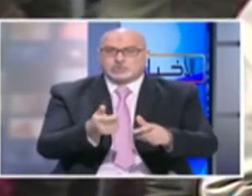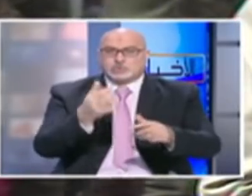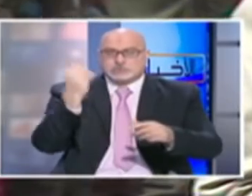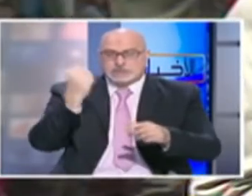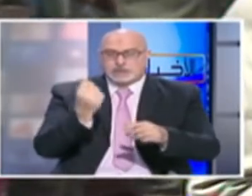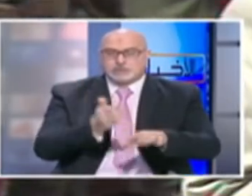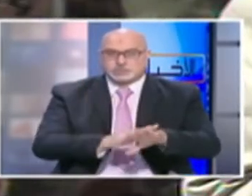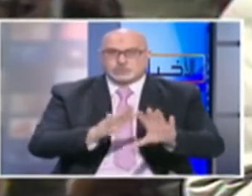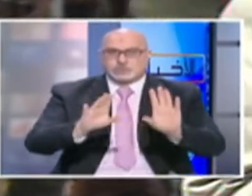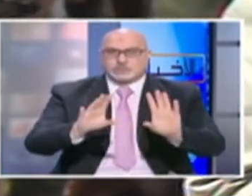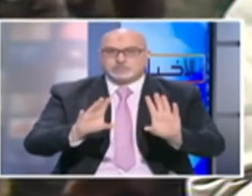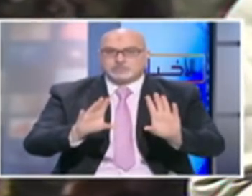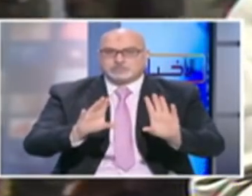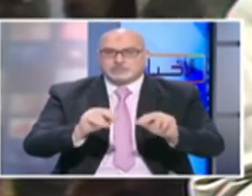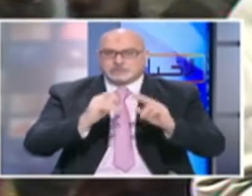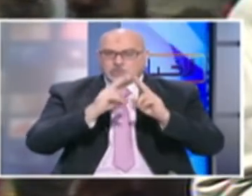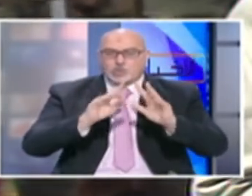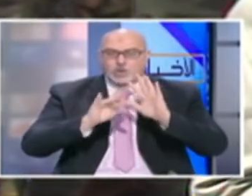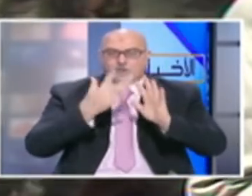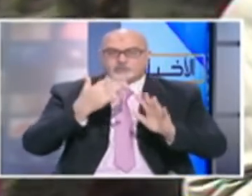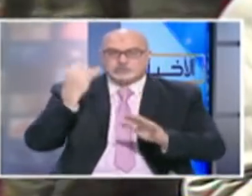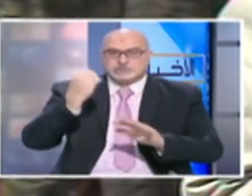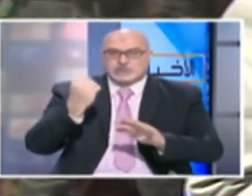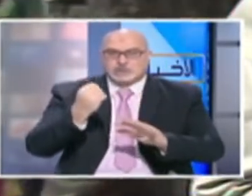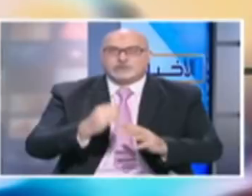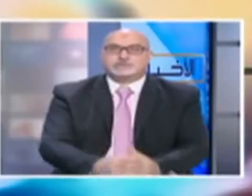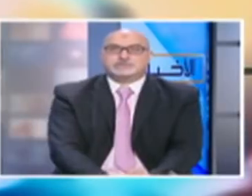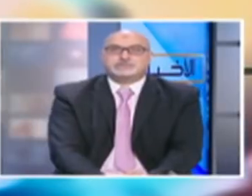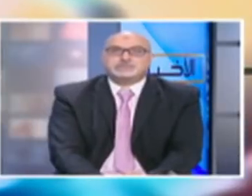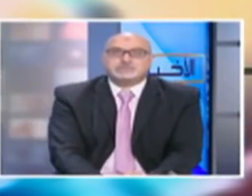التلفزيون الجزائري إلى المخيمات الصحراوية أوسرد.